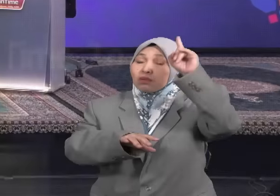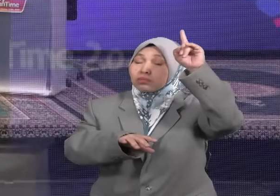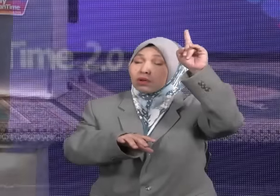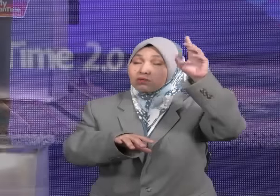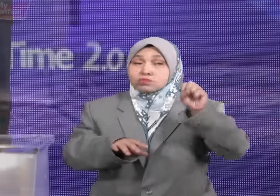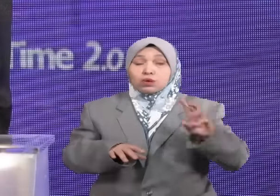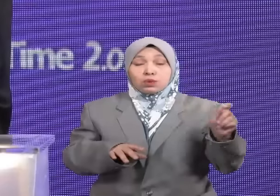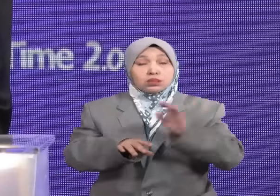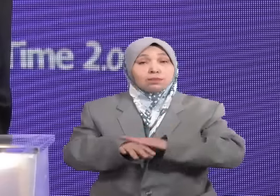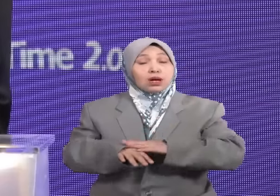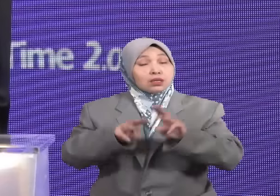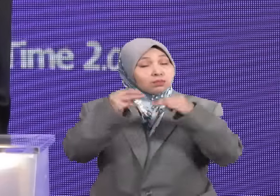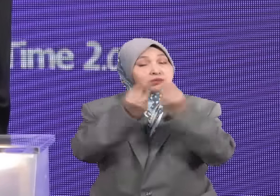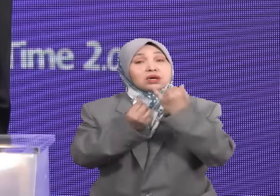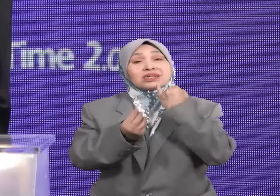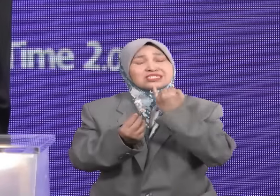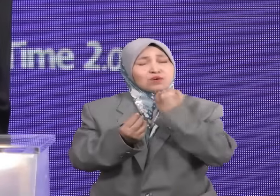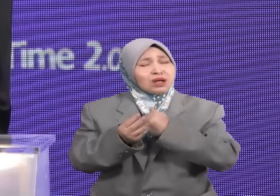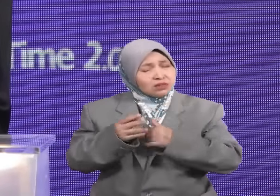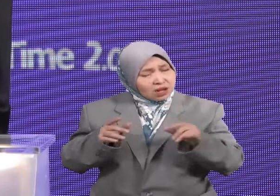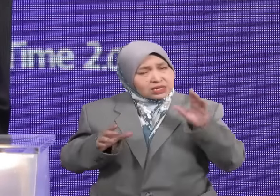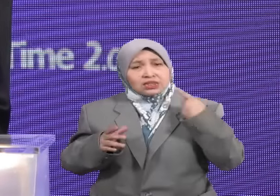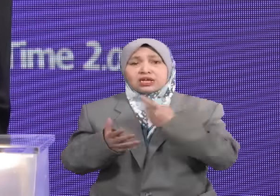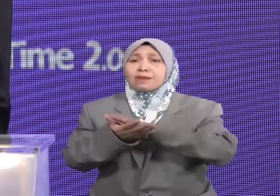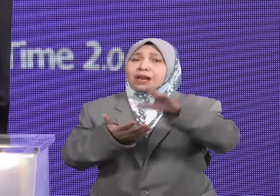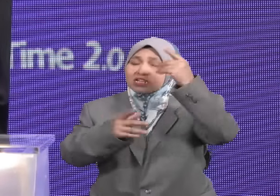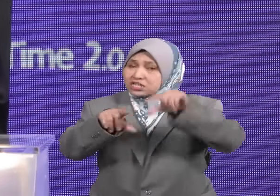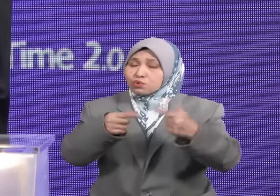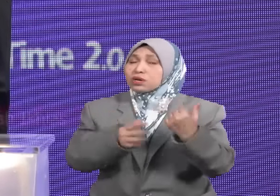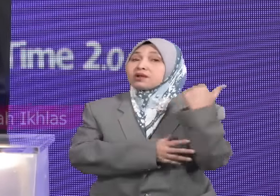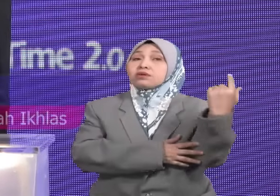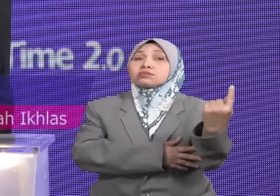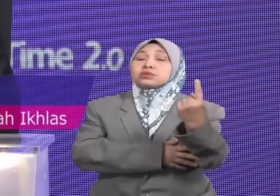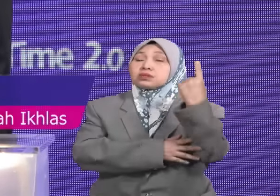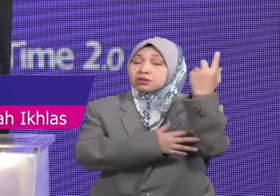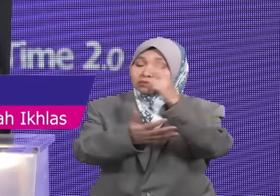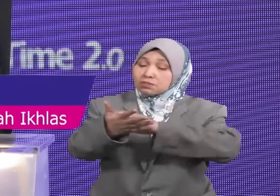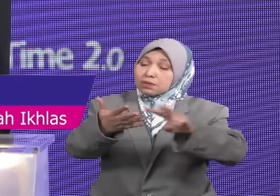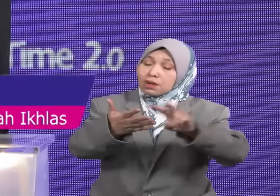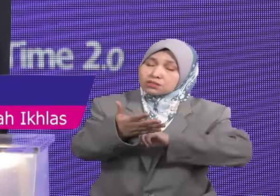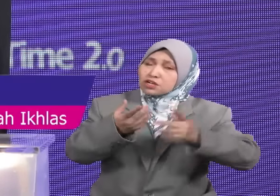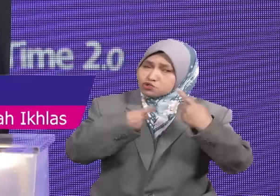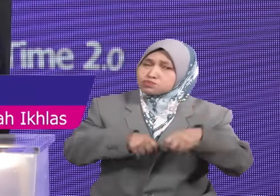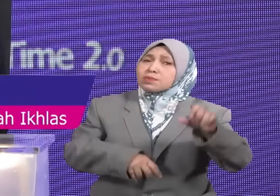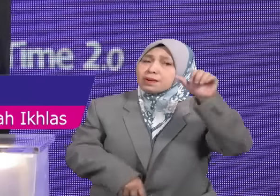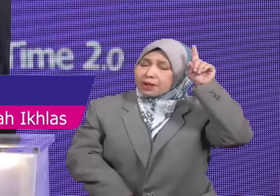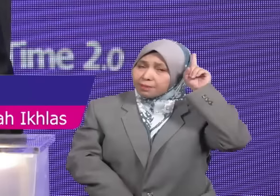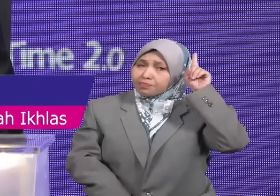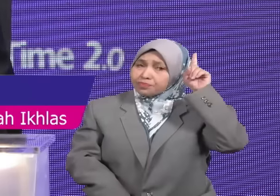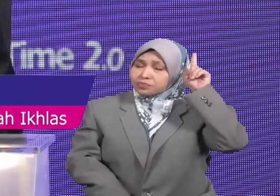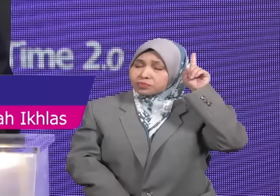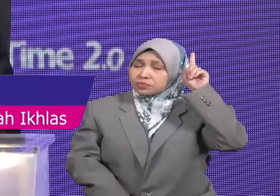kepada Bani Israel, sekaligus untuk kita yang mendalami Al-Quran, yang sentiasa membaca, cuba memahaminya, di mana